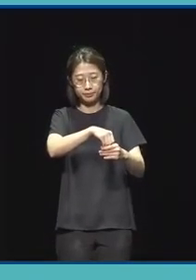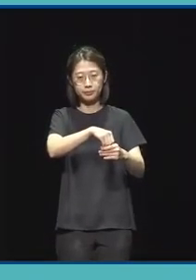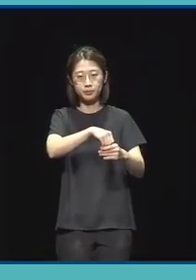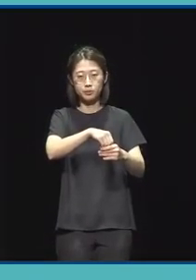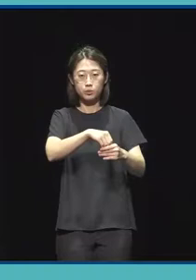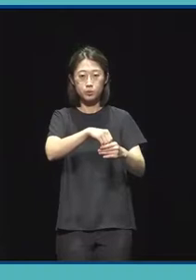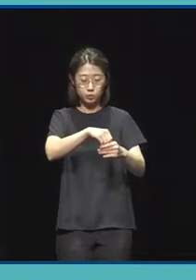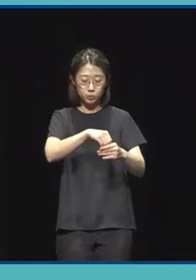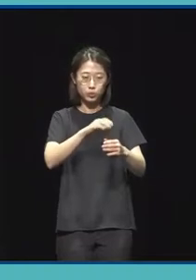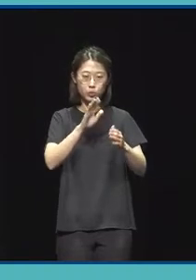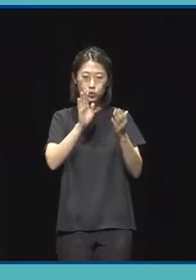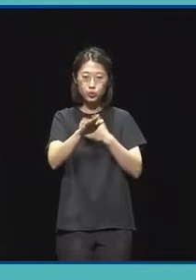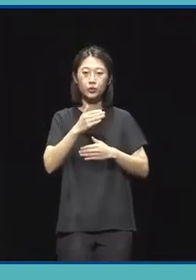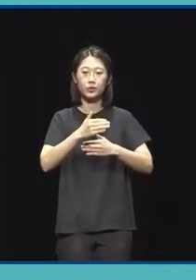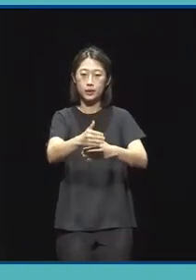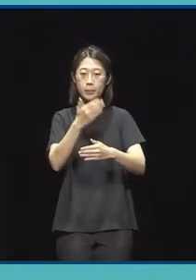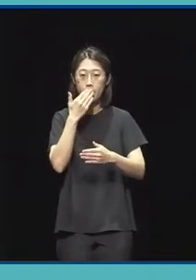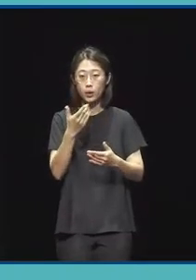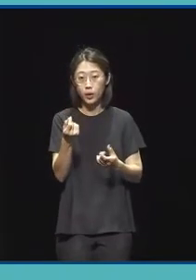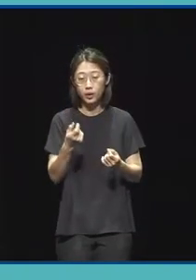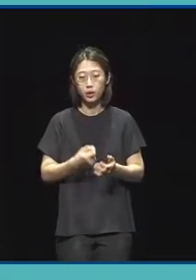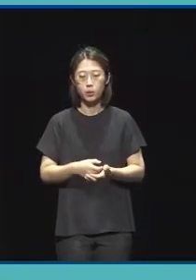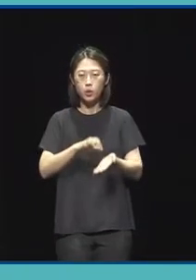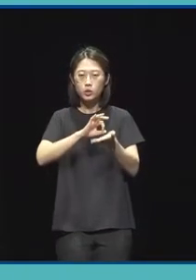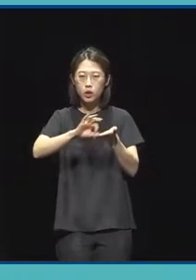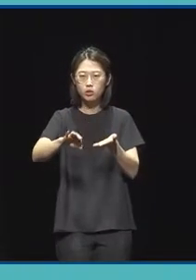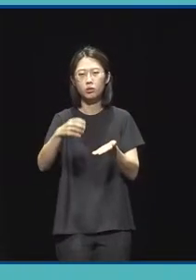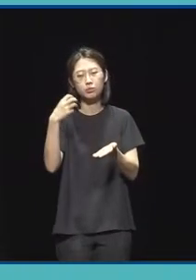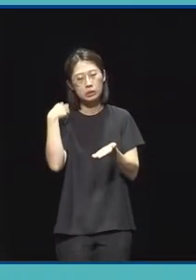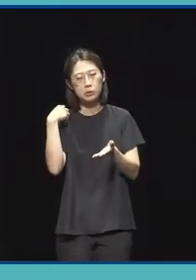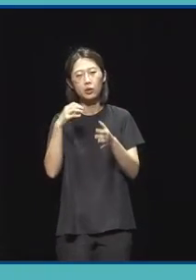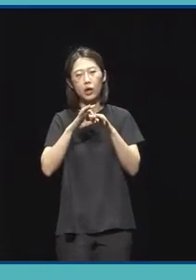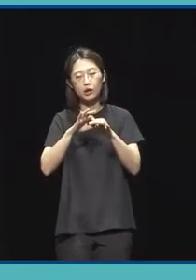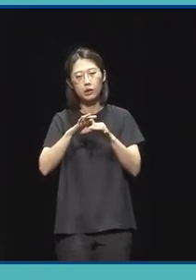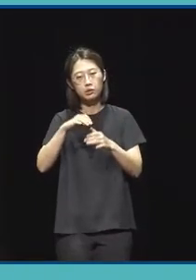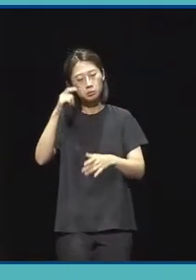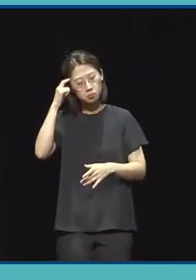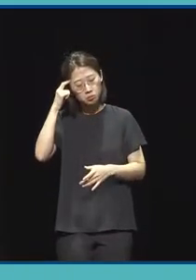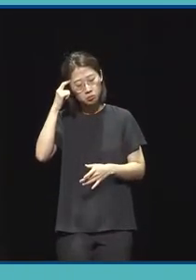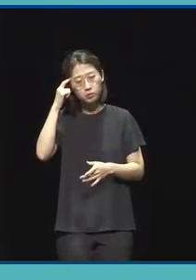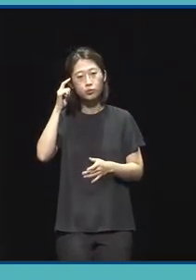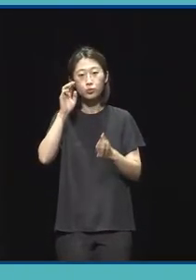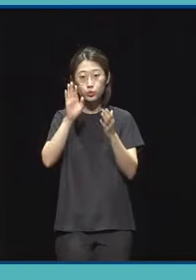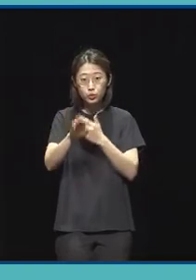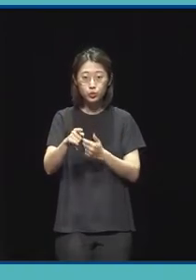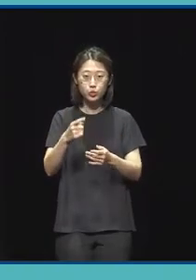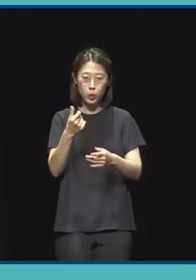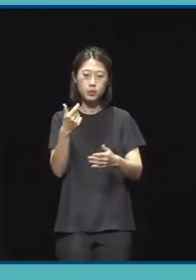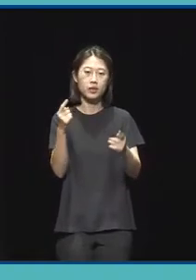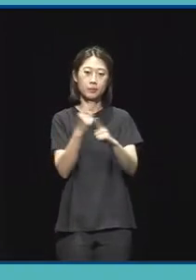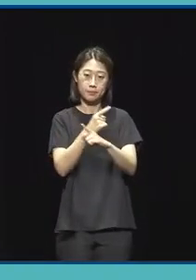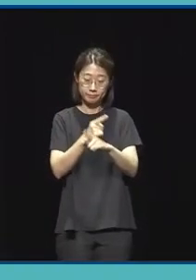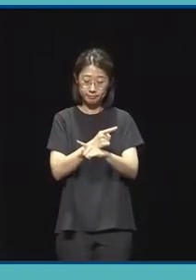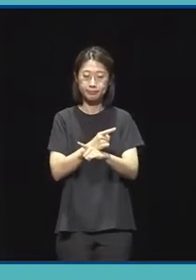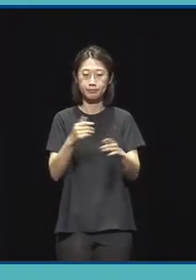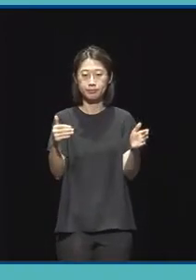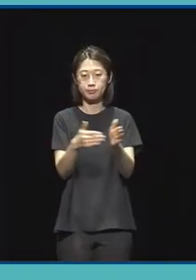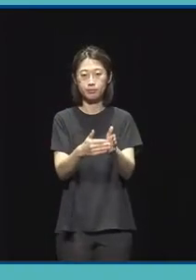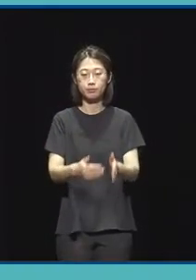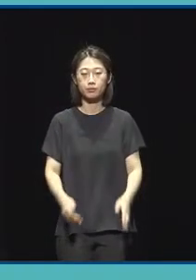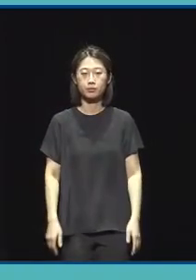하도록 지금 바꿨습니다 아무리 정산에 어떤 부담이나 완화 이런 부분을 고려해서 변화를 좀 줘 봤구요 그래서